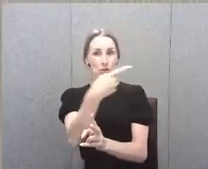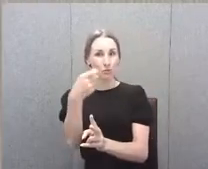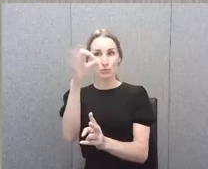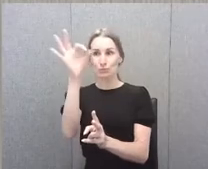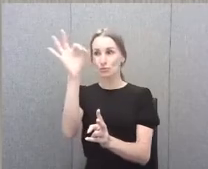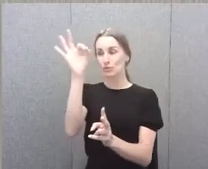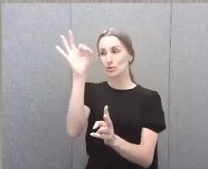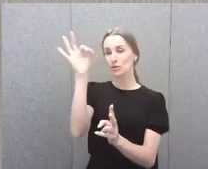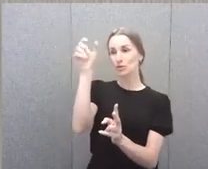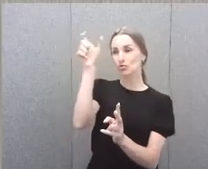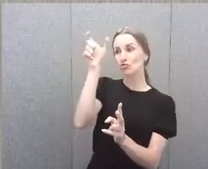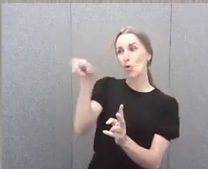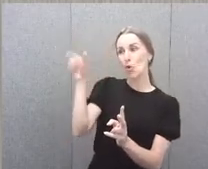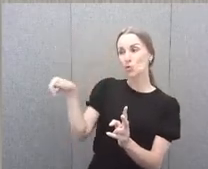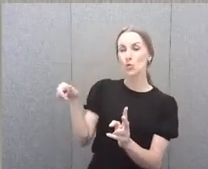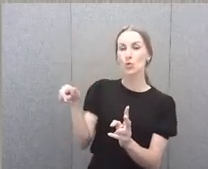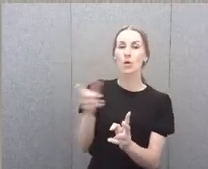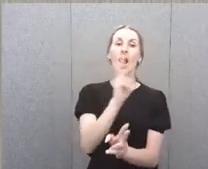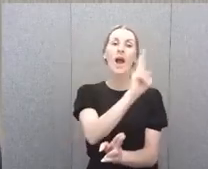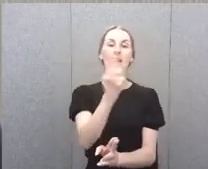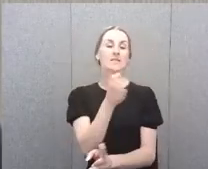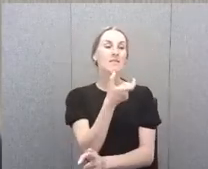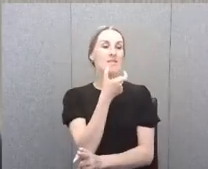следят за нами за своими экранами.